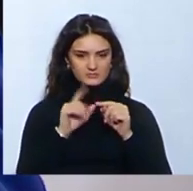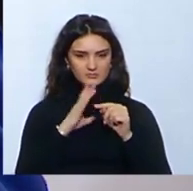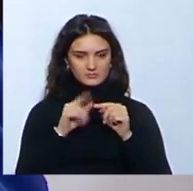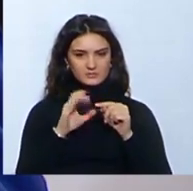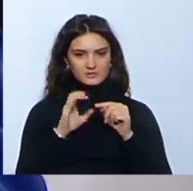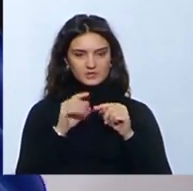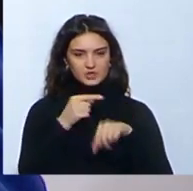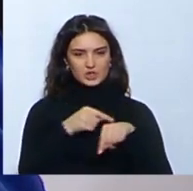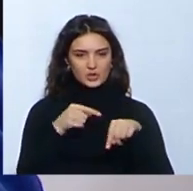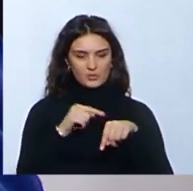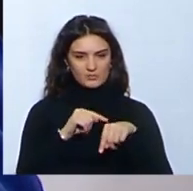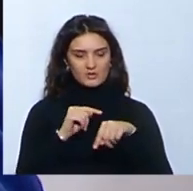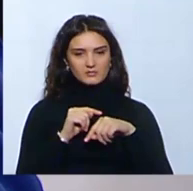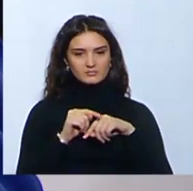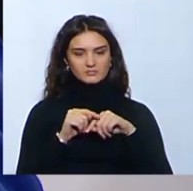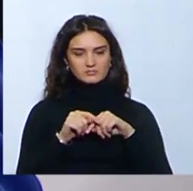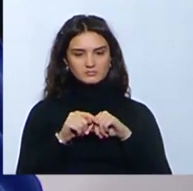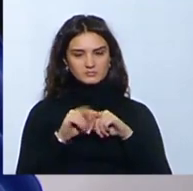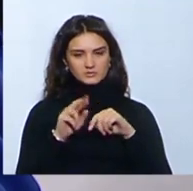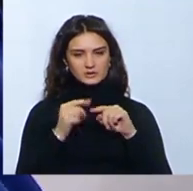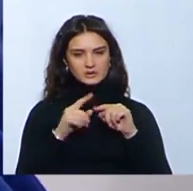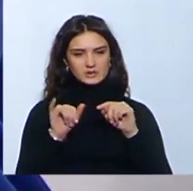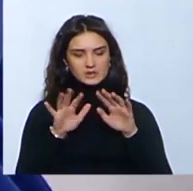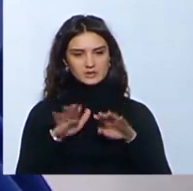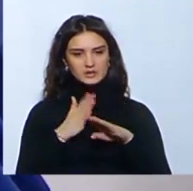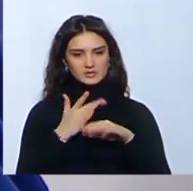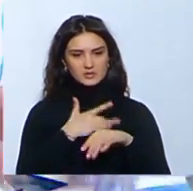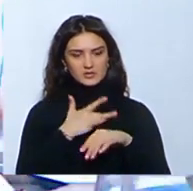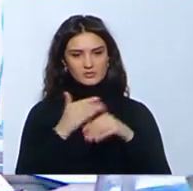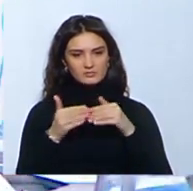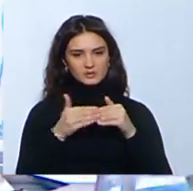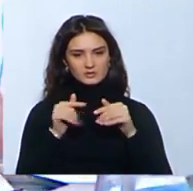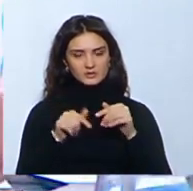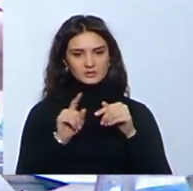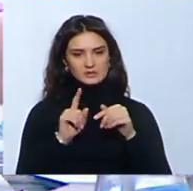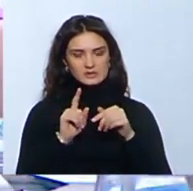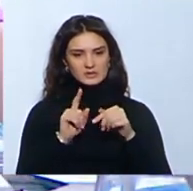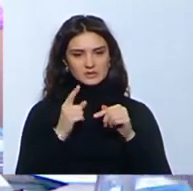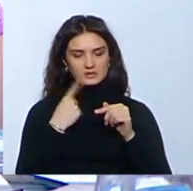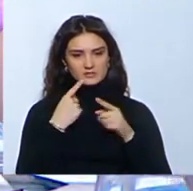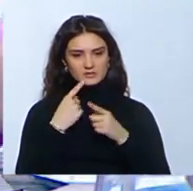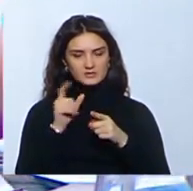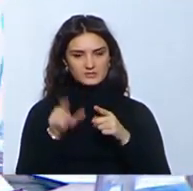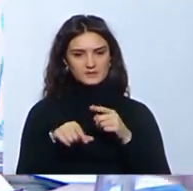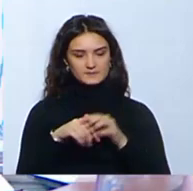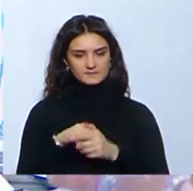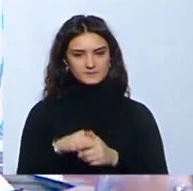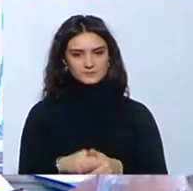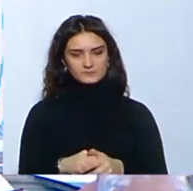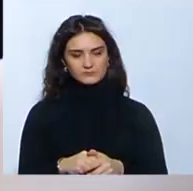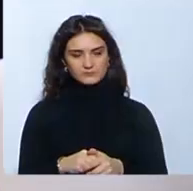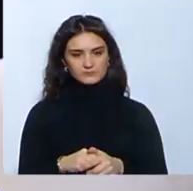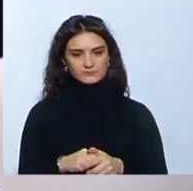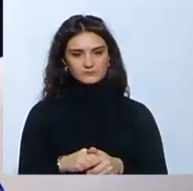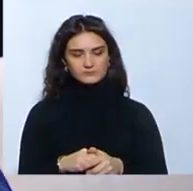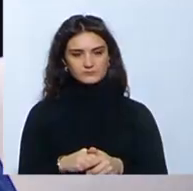სკლერის ჭრილობა. და ეს რა არის, აი დაახლოებით ეს აქ რაც თქვენ ახსენეთ, ამას